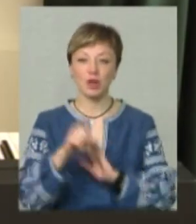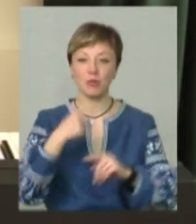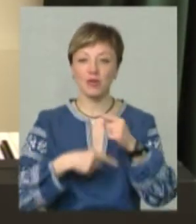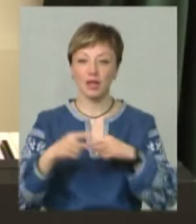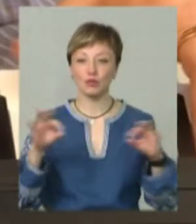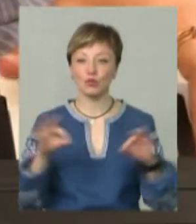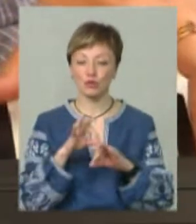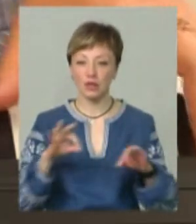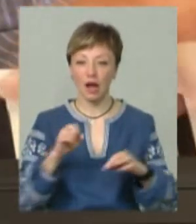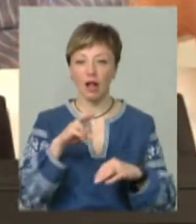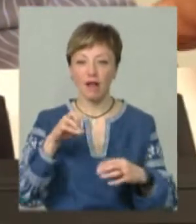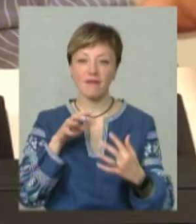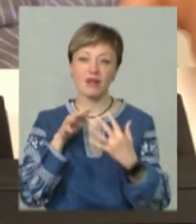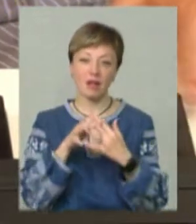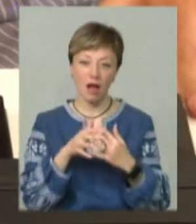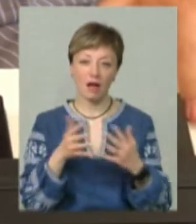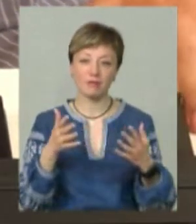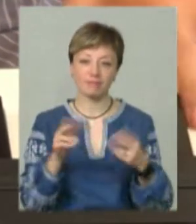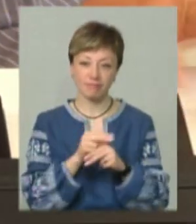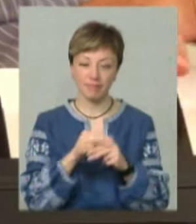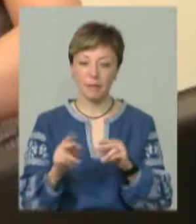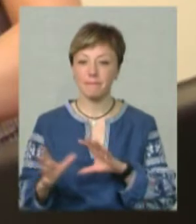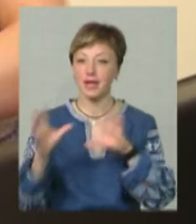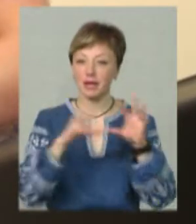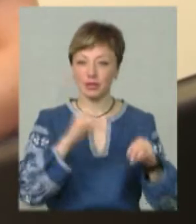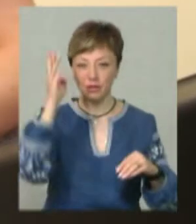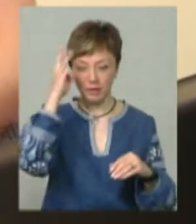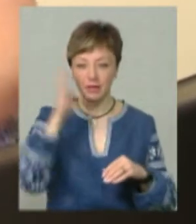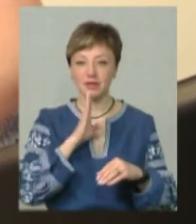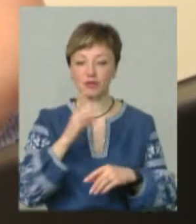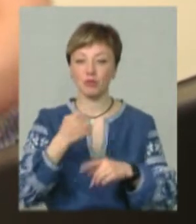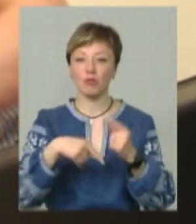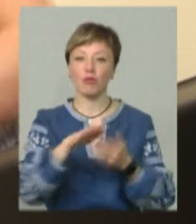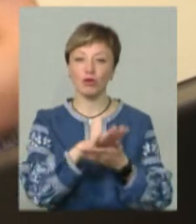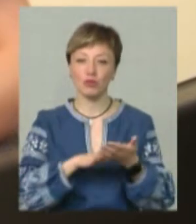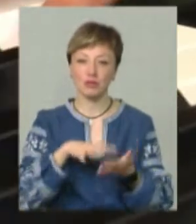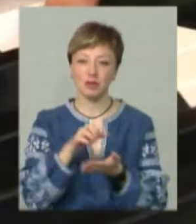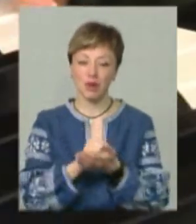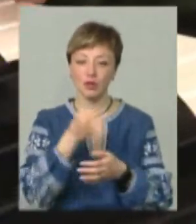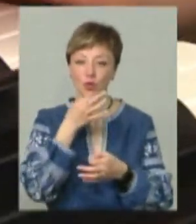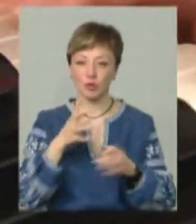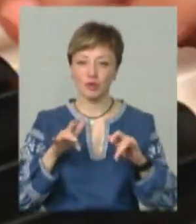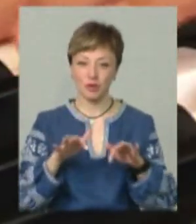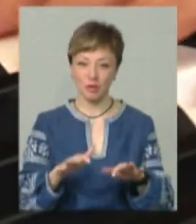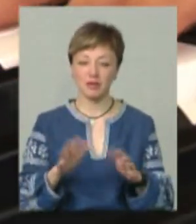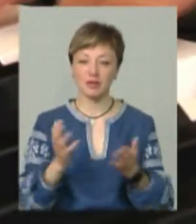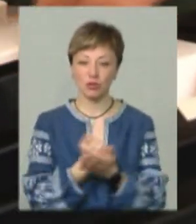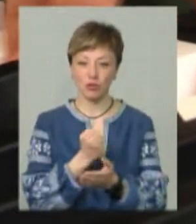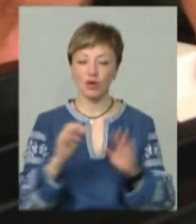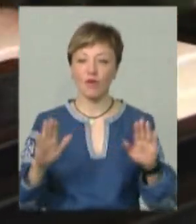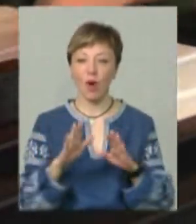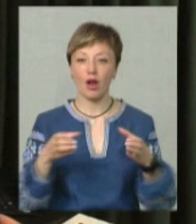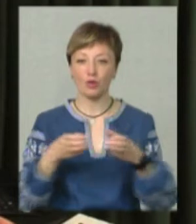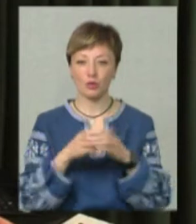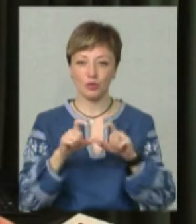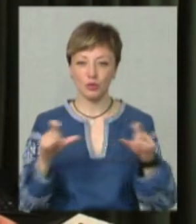повертатися до музики, але війна внесла свої корективи. Тому, переїхавши до Хмельницького, дівчина продовжила займатися улюбленою справою, знайшовши вокальну